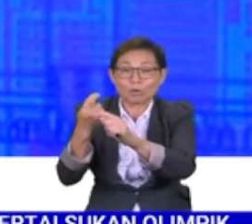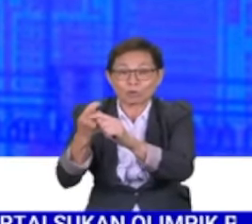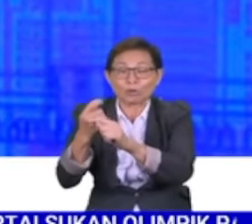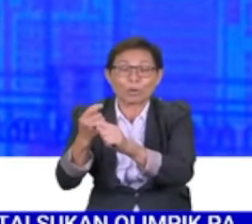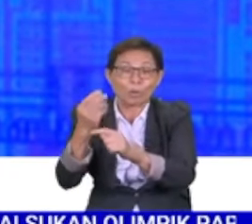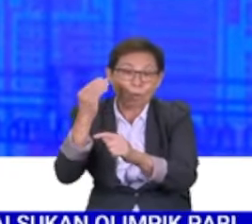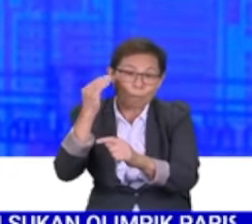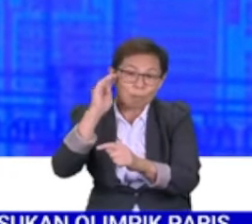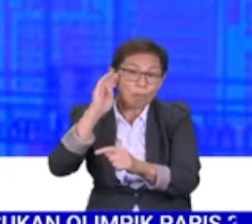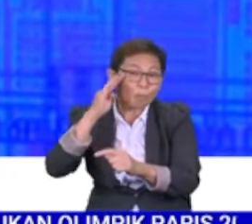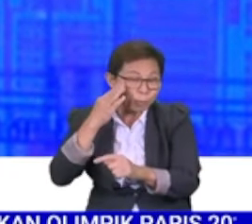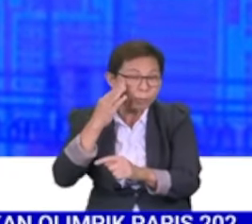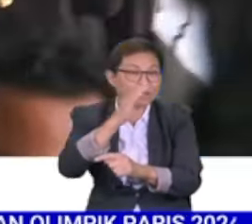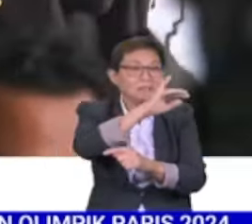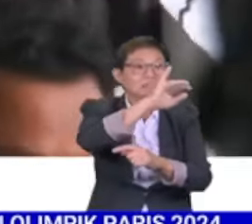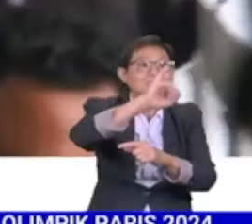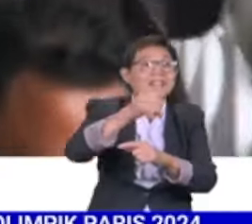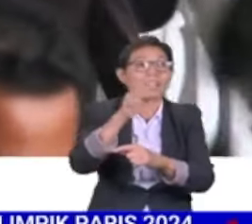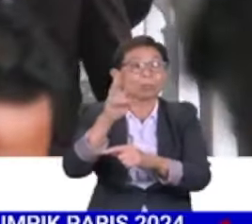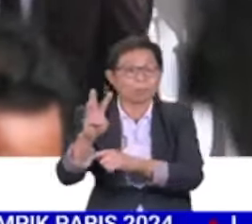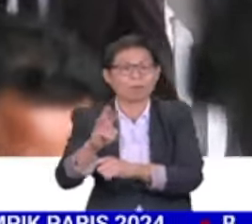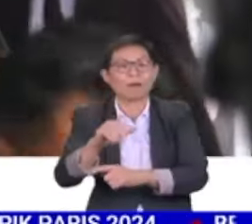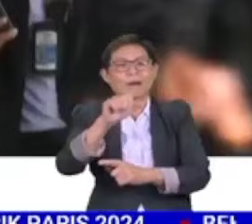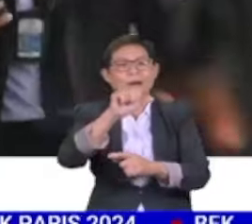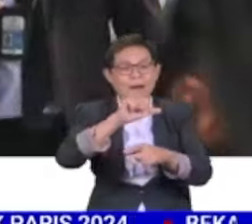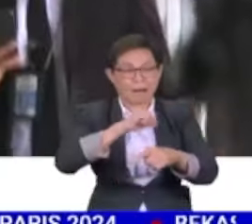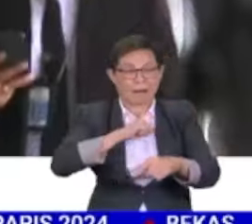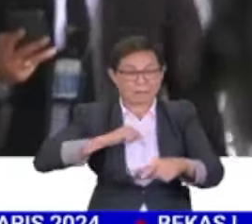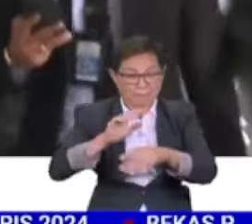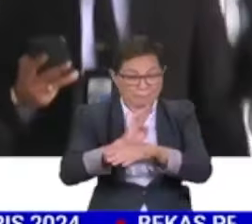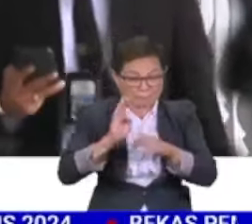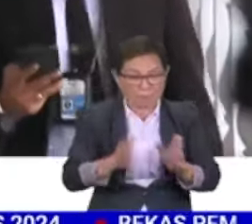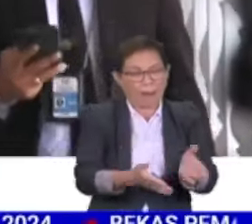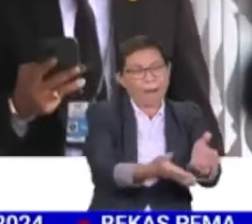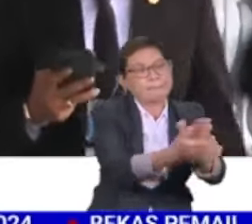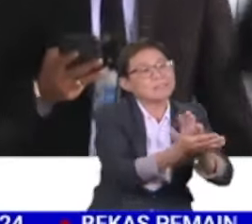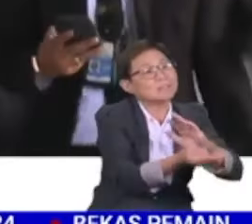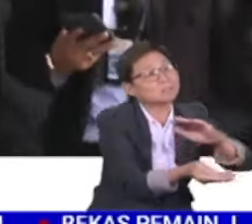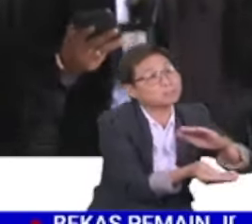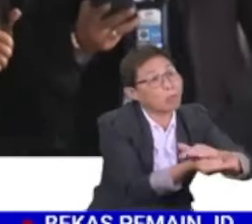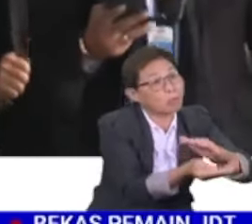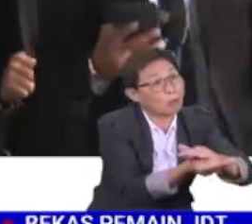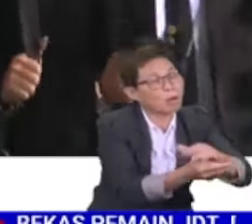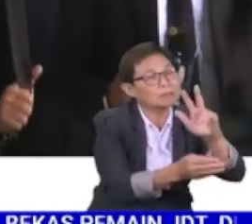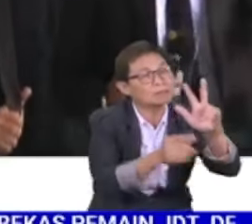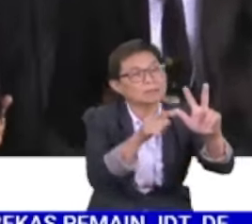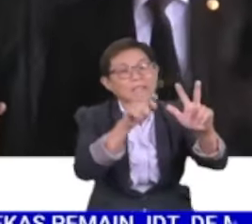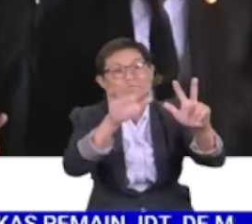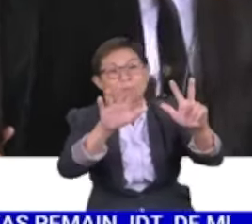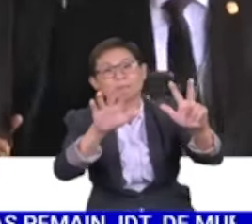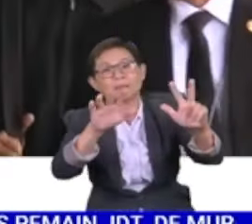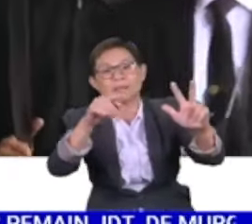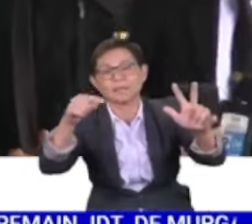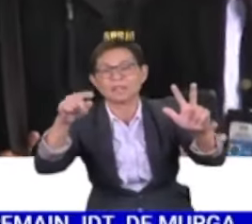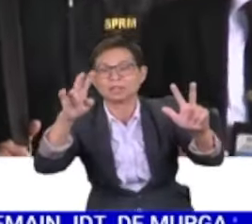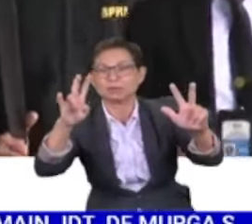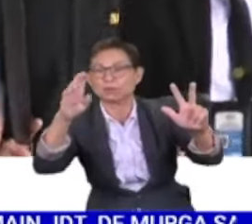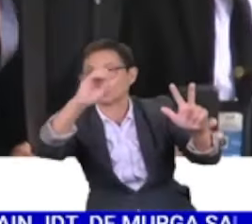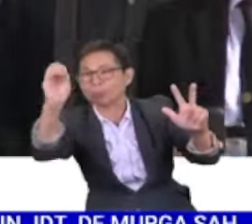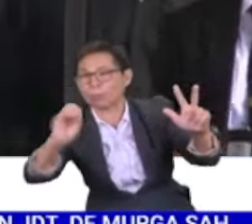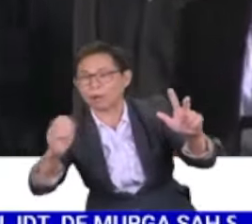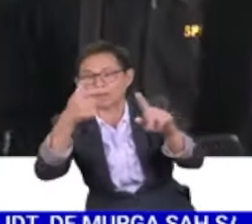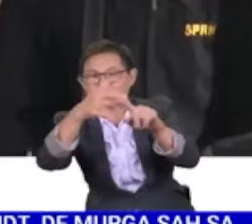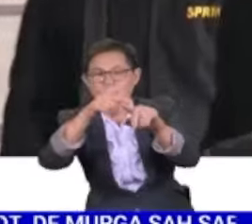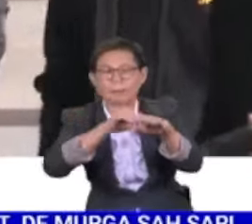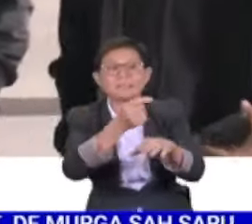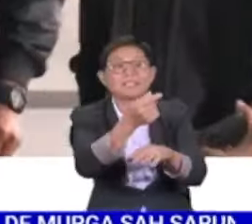atau Jana Wibawa. Adam yang juga ahli perniagaan didakwa meminta rasuah antara 3.5 hingga 7%